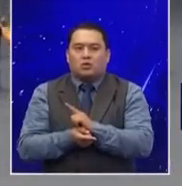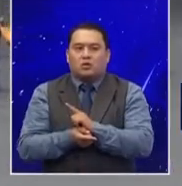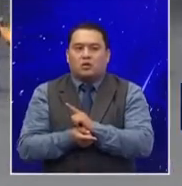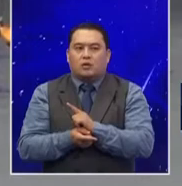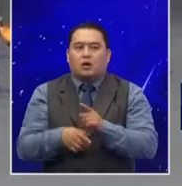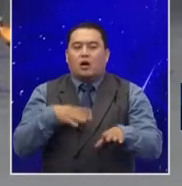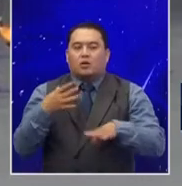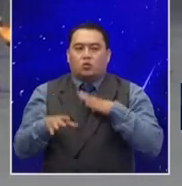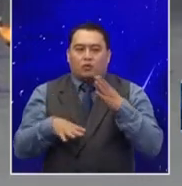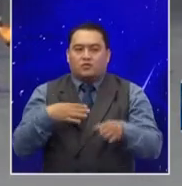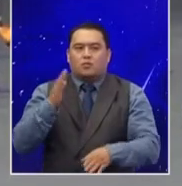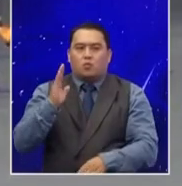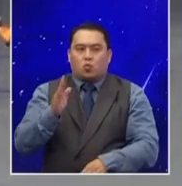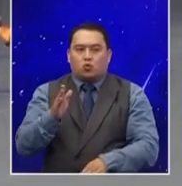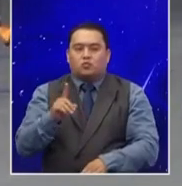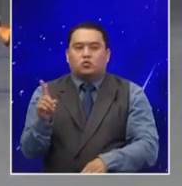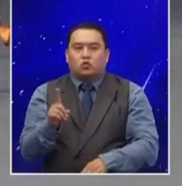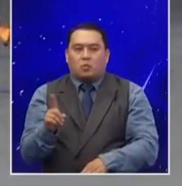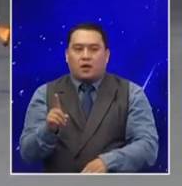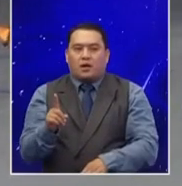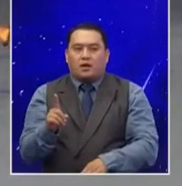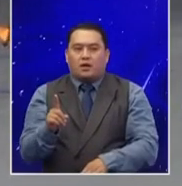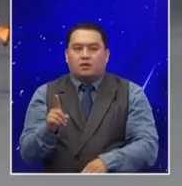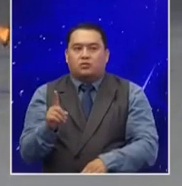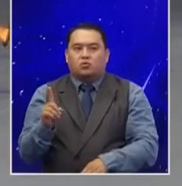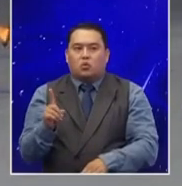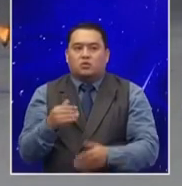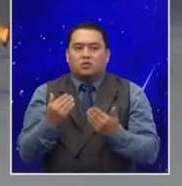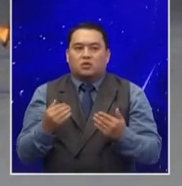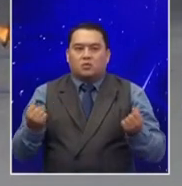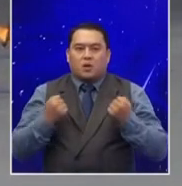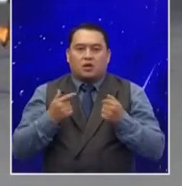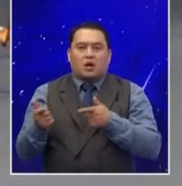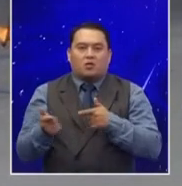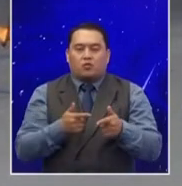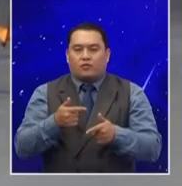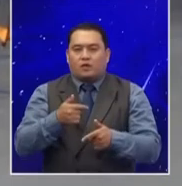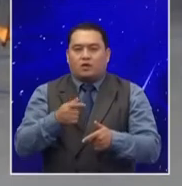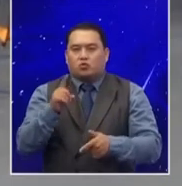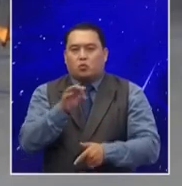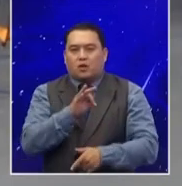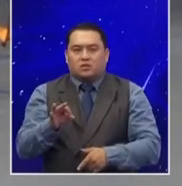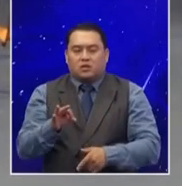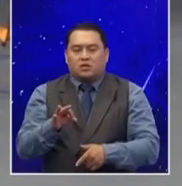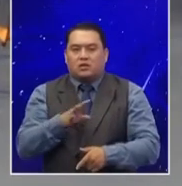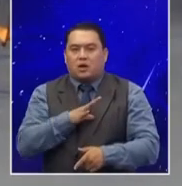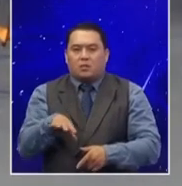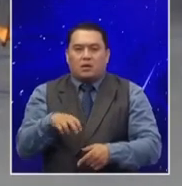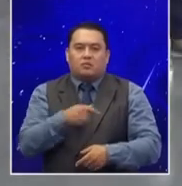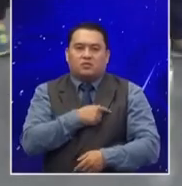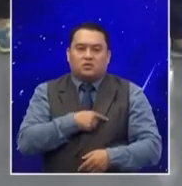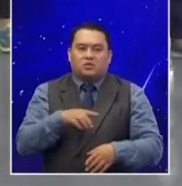Будем готовиться, чтобы... Я не скажу, что сейчас все спортсмены готовы на 100%, потому что были проблемы у всех с